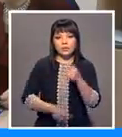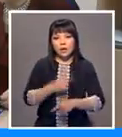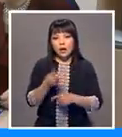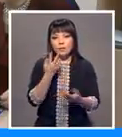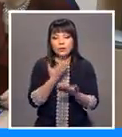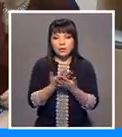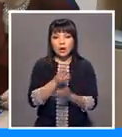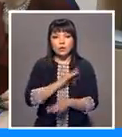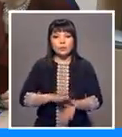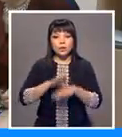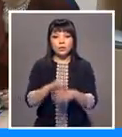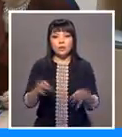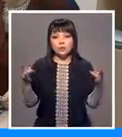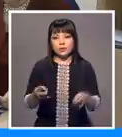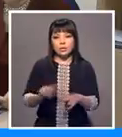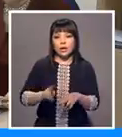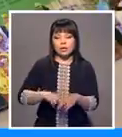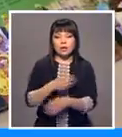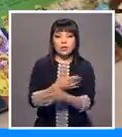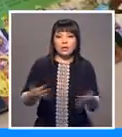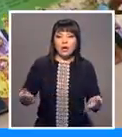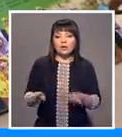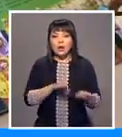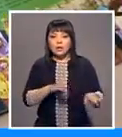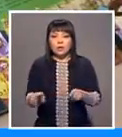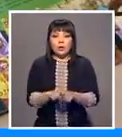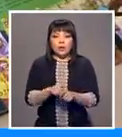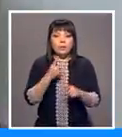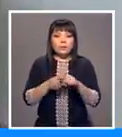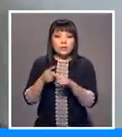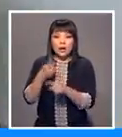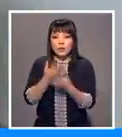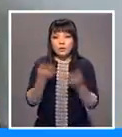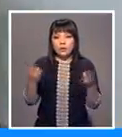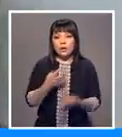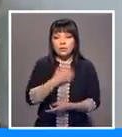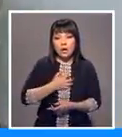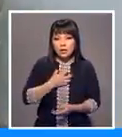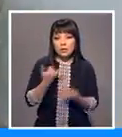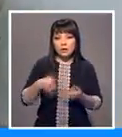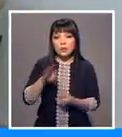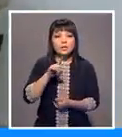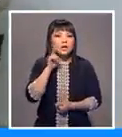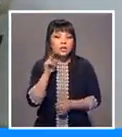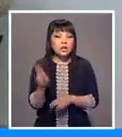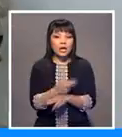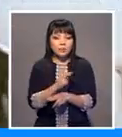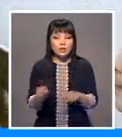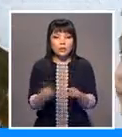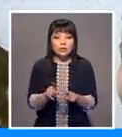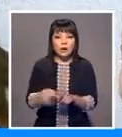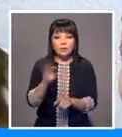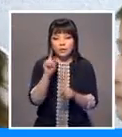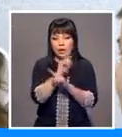жұмыстарды қолға аламыз дейді. Себебі барлық шаруа өзінің оң нәтижесін беруі қажет. Бұл ретте жастар тәрбиесіне ерекше